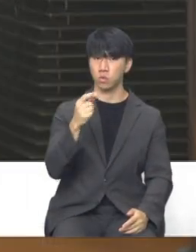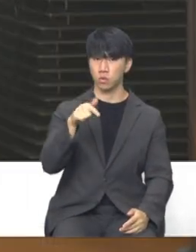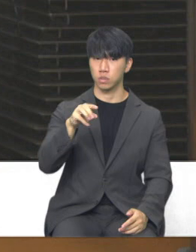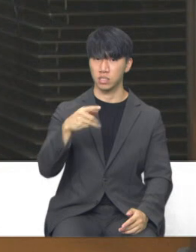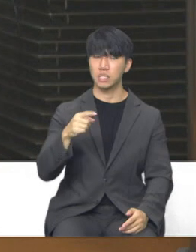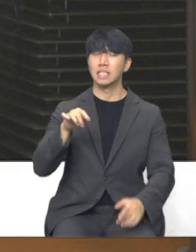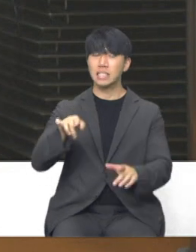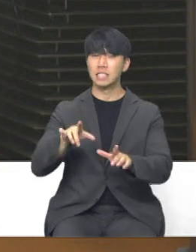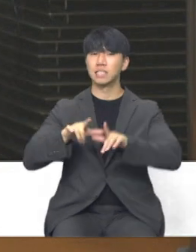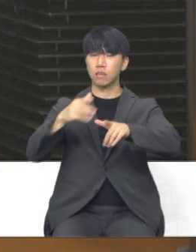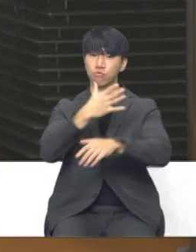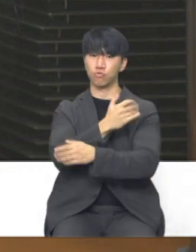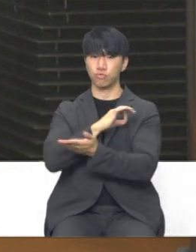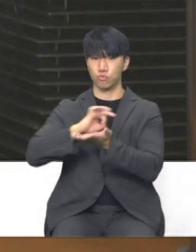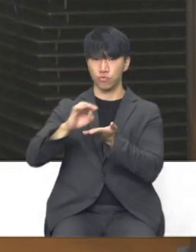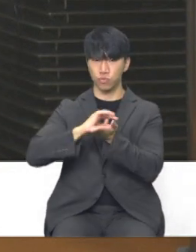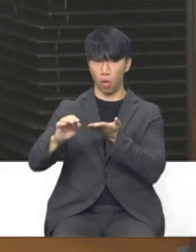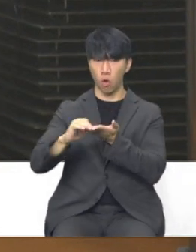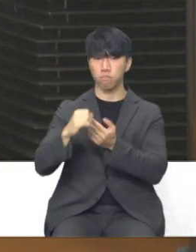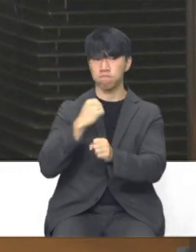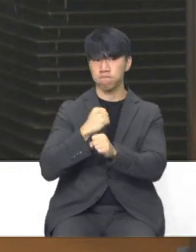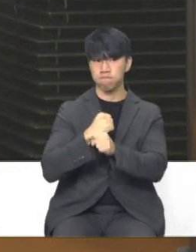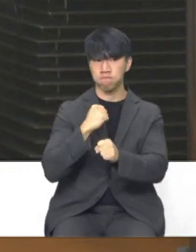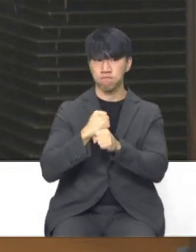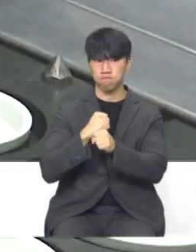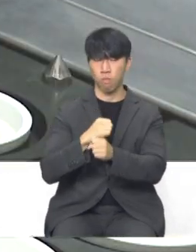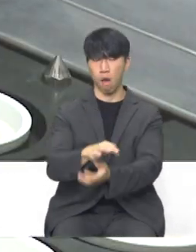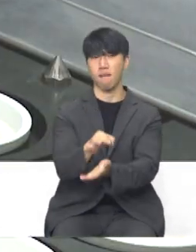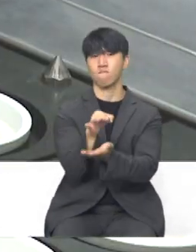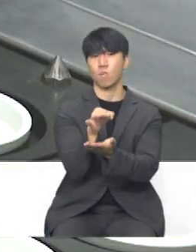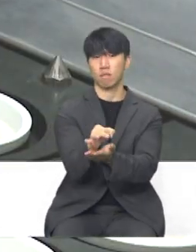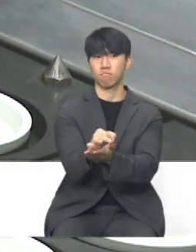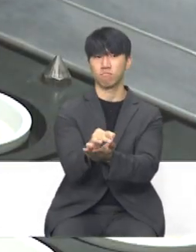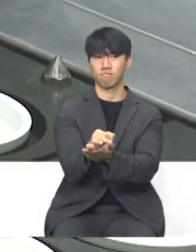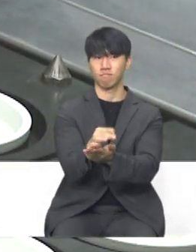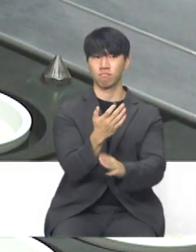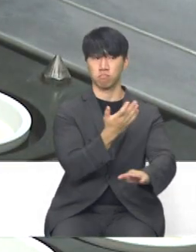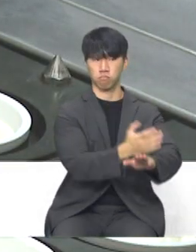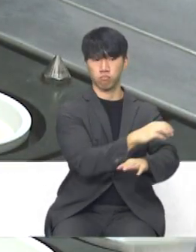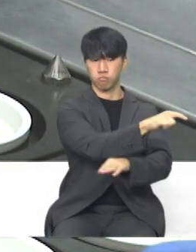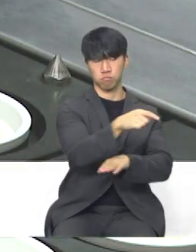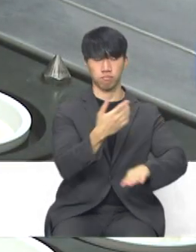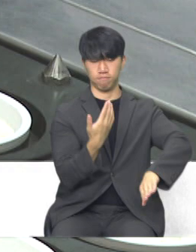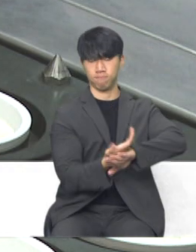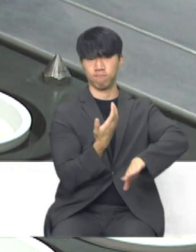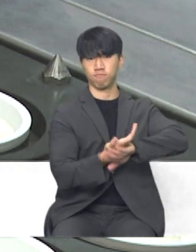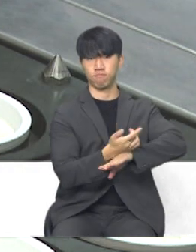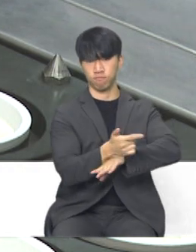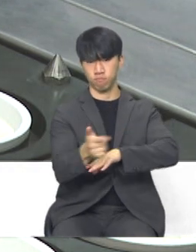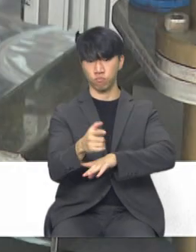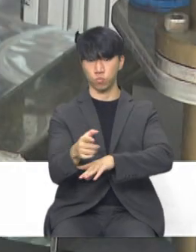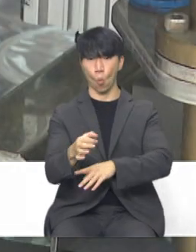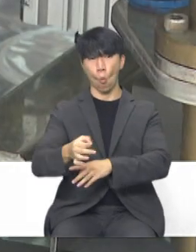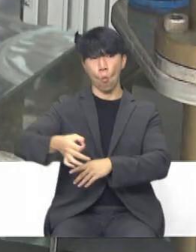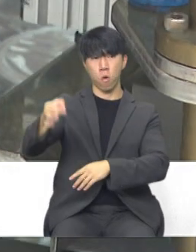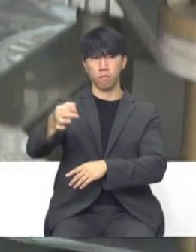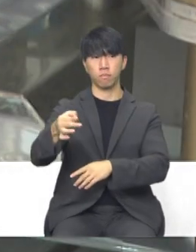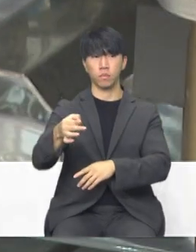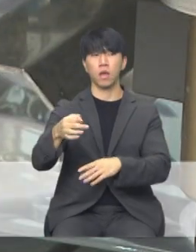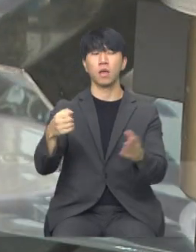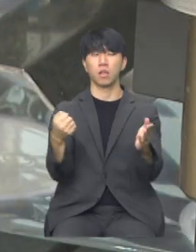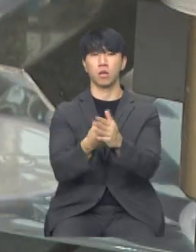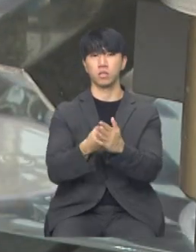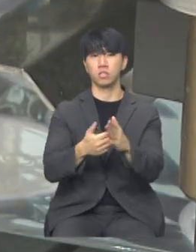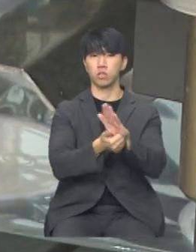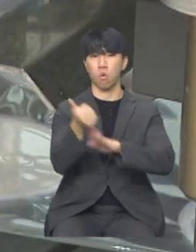우유만 활용해 유제품을 만드는 등 품질에서 차별화된 전략을 내세운 게 청년 농부의 성공 비결이